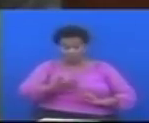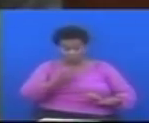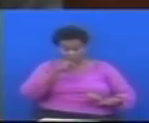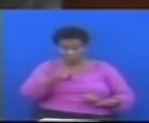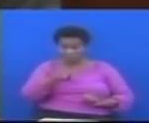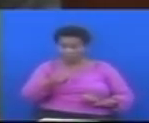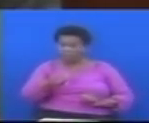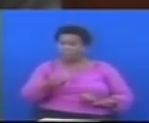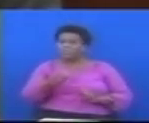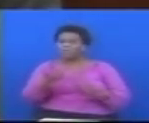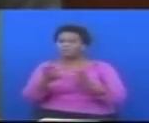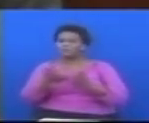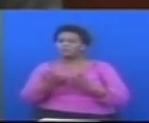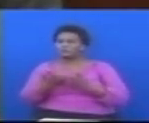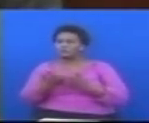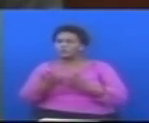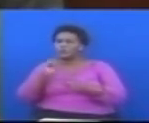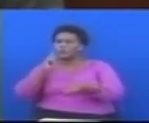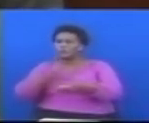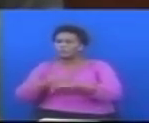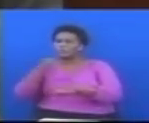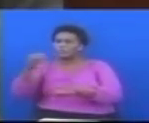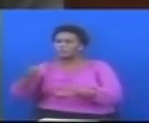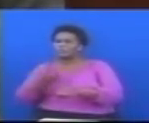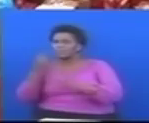kupata gesi kama ambavyo tumepanga.